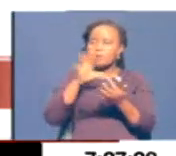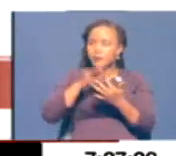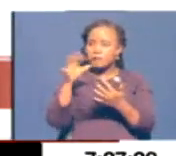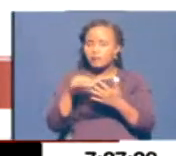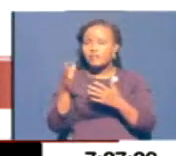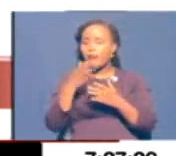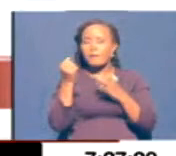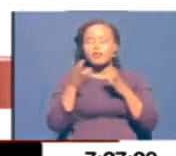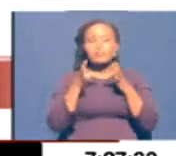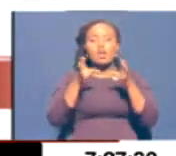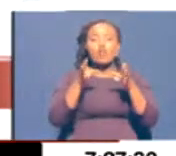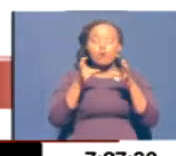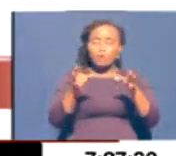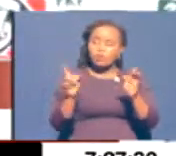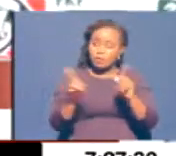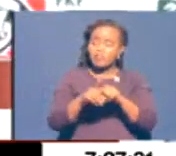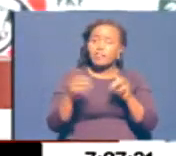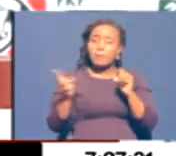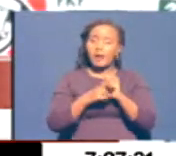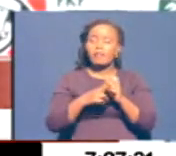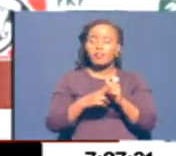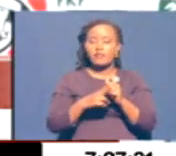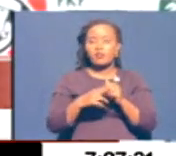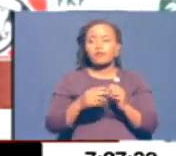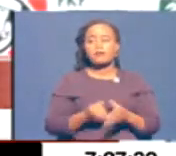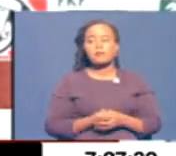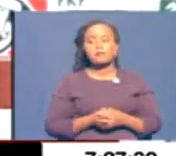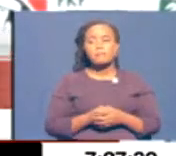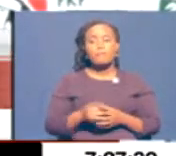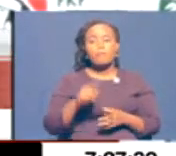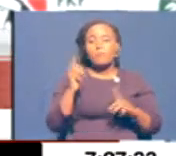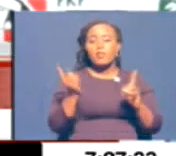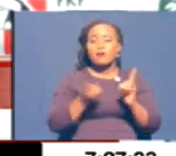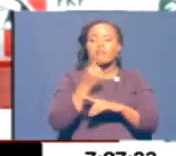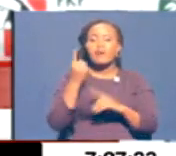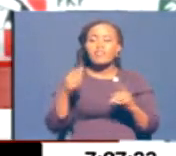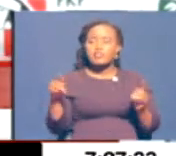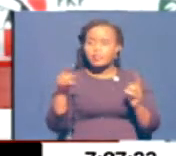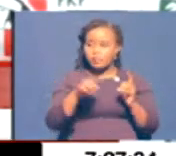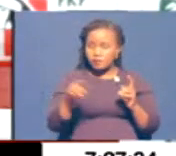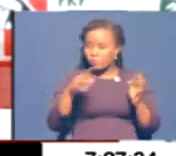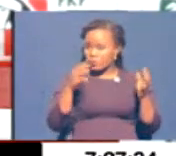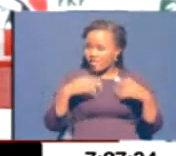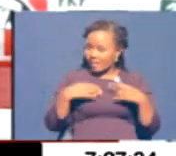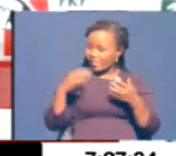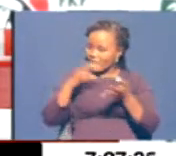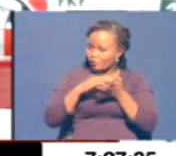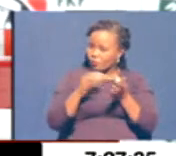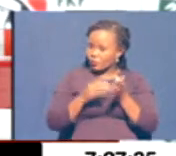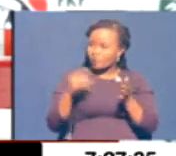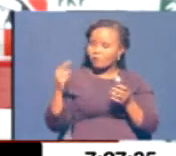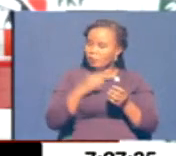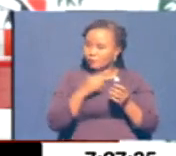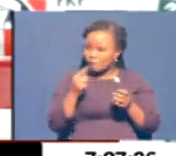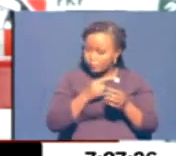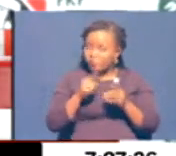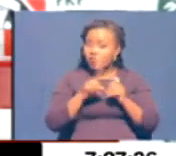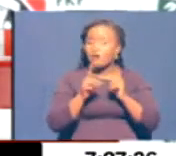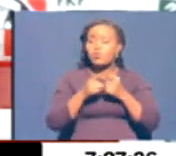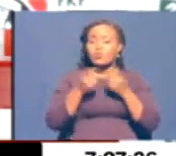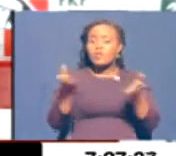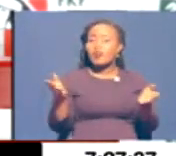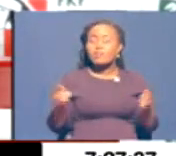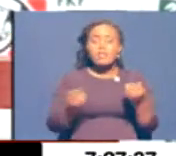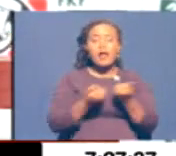huo huo baada ya kuisaidia kunawiri. Kwanza kabisa tulikuwa tumeenda kwa run mbaya sana na ilifika time ambayo wachezaji